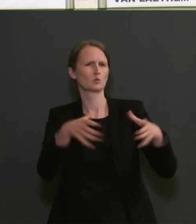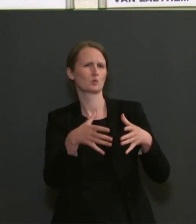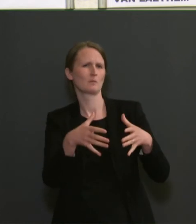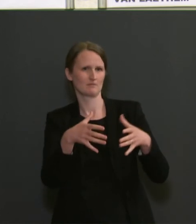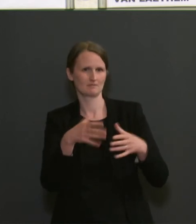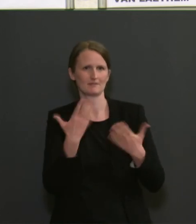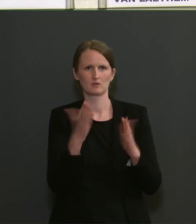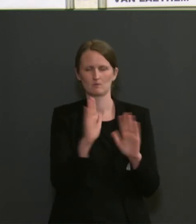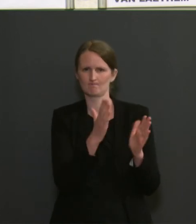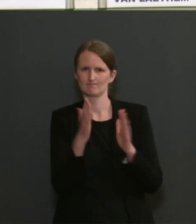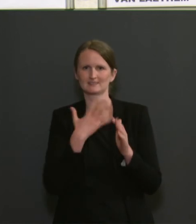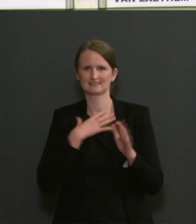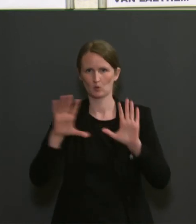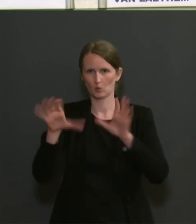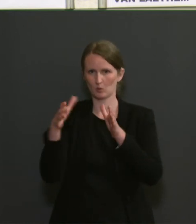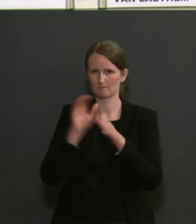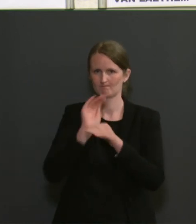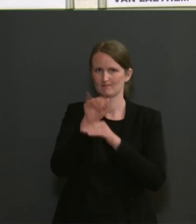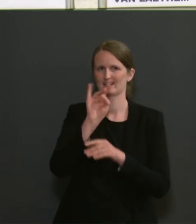ans.